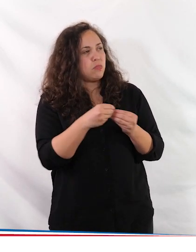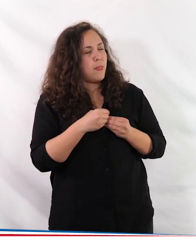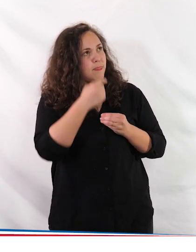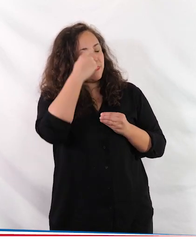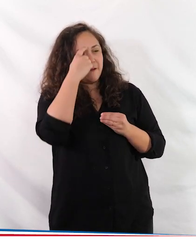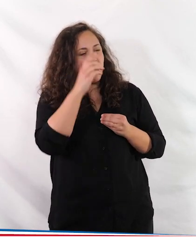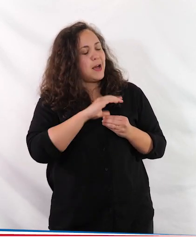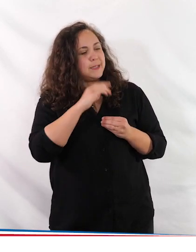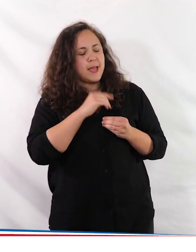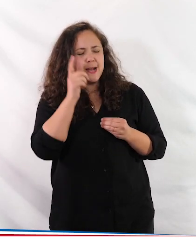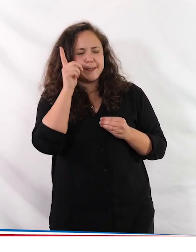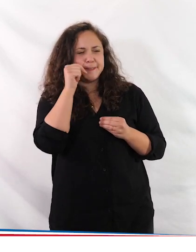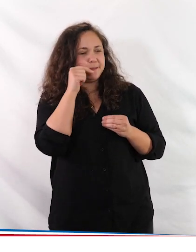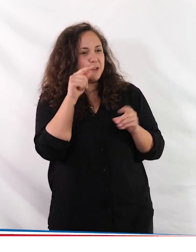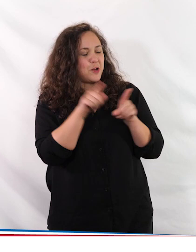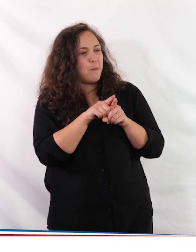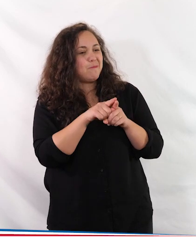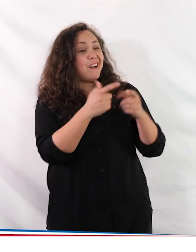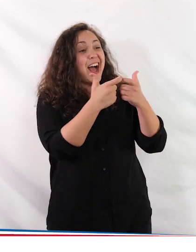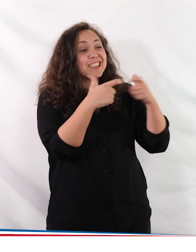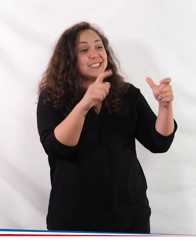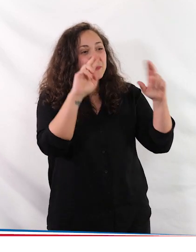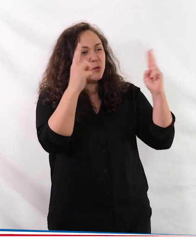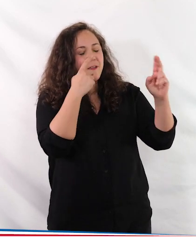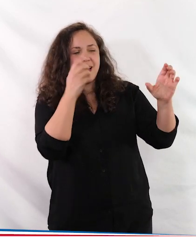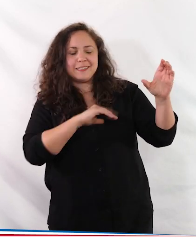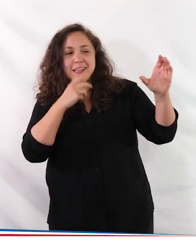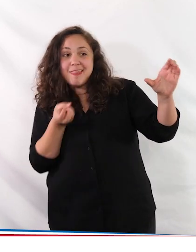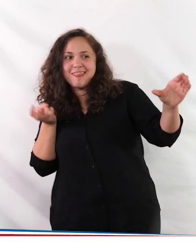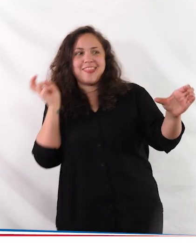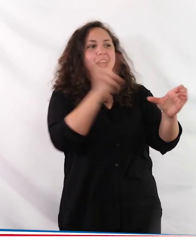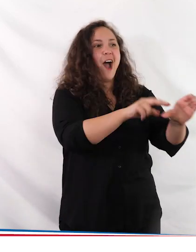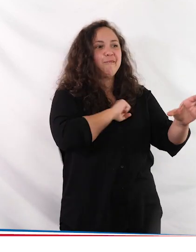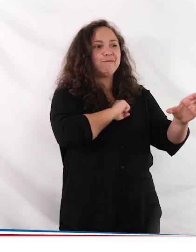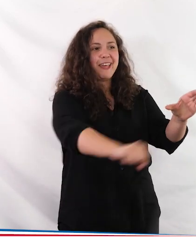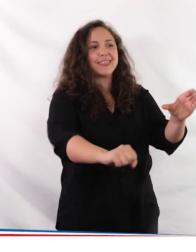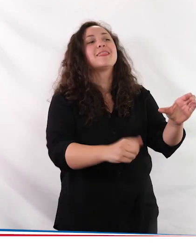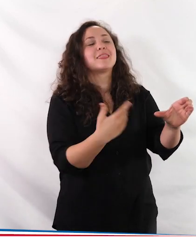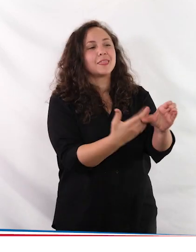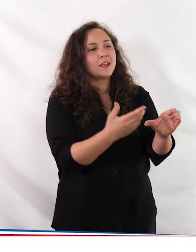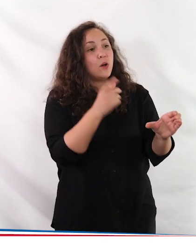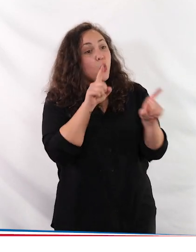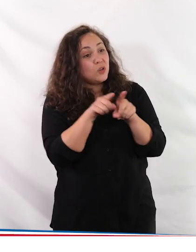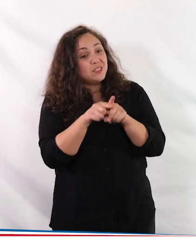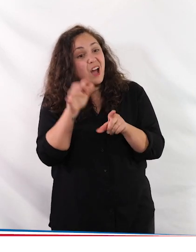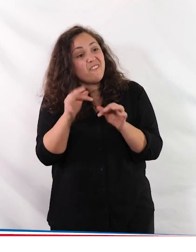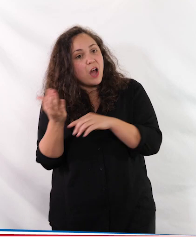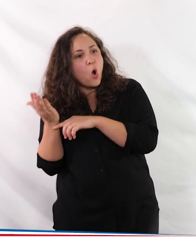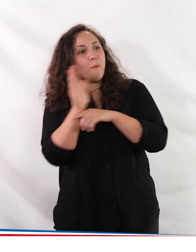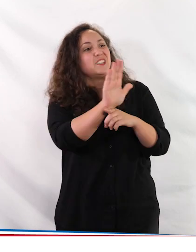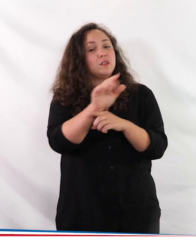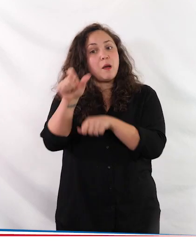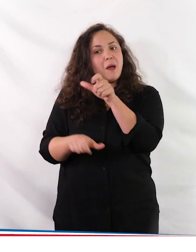bond, mais alors un bond en avant, un bond dans le futur en matière d'accessibilité universelle. C'est pour ça qu'il faut le faire, et aussi sur